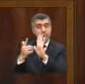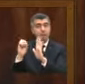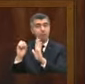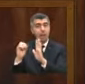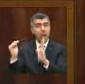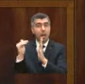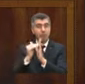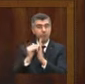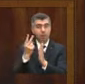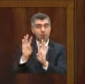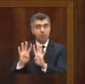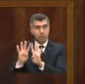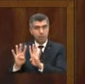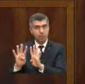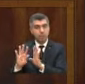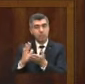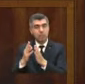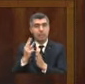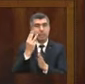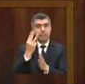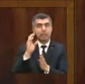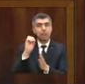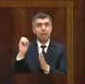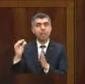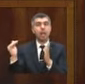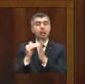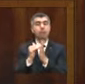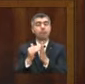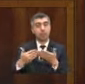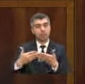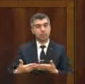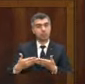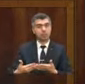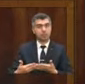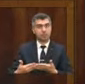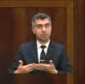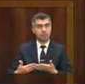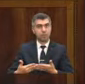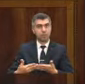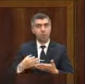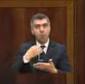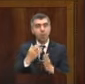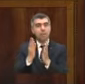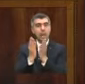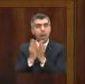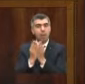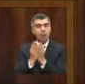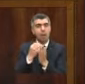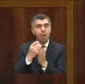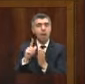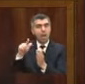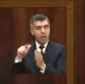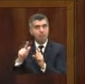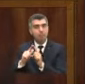سنة 2018 إلى حوالي 300,000 حاليا. طبيعة الحال الباقي الطلبة الباقين إما عندهم تغطية صحية